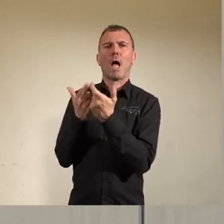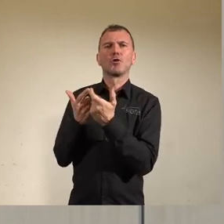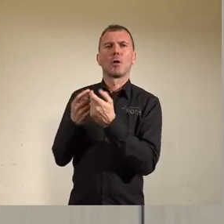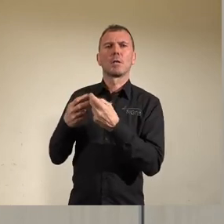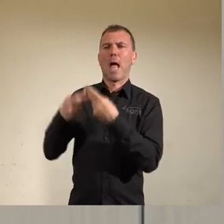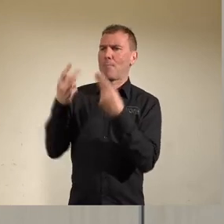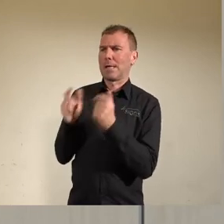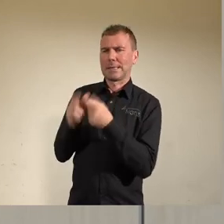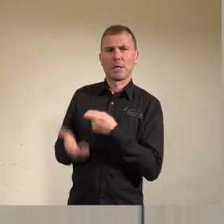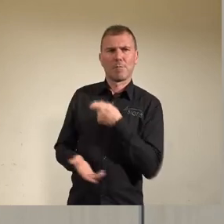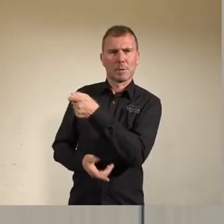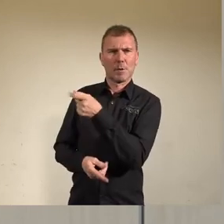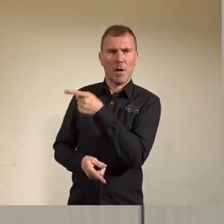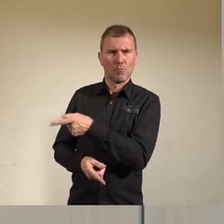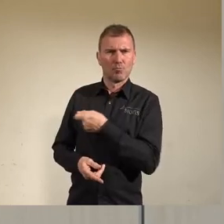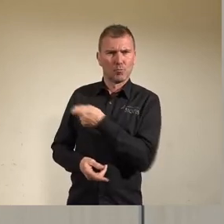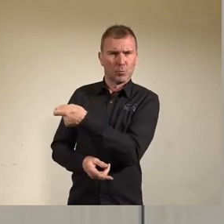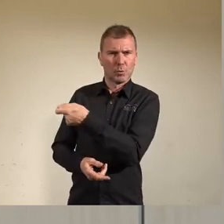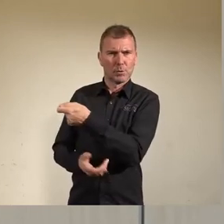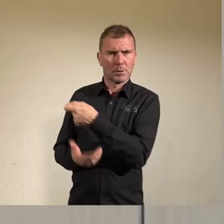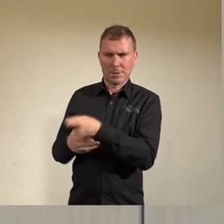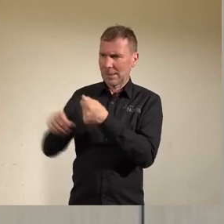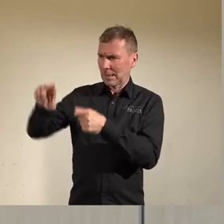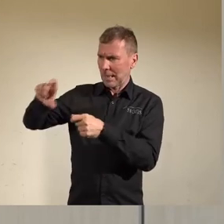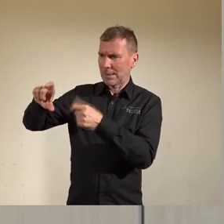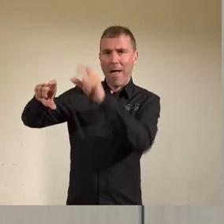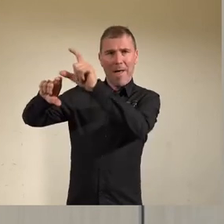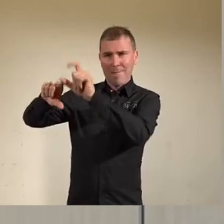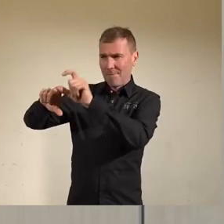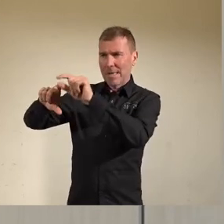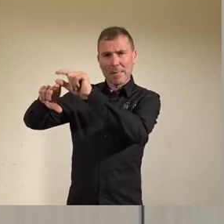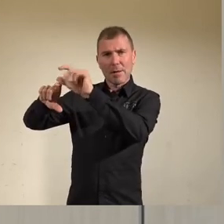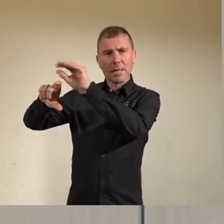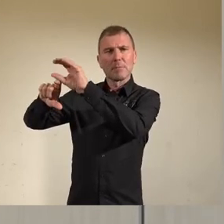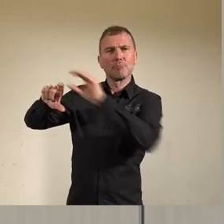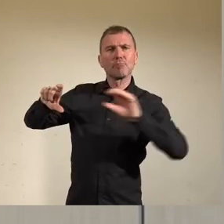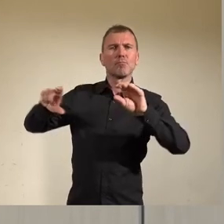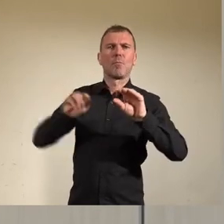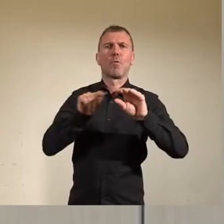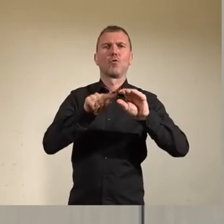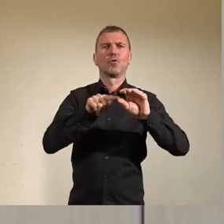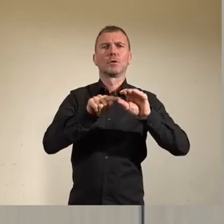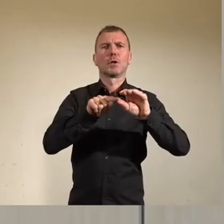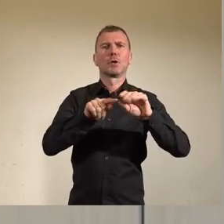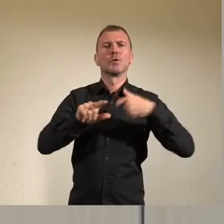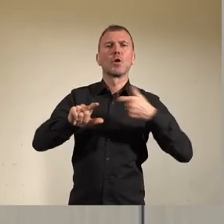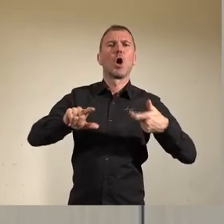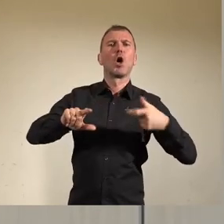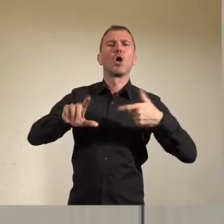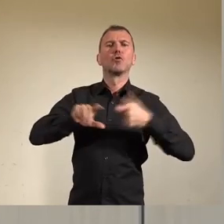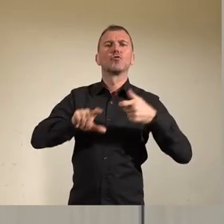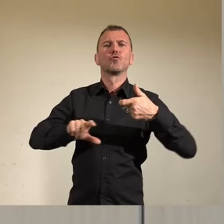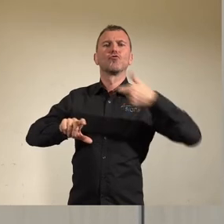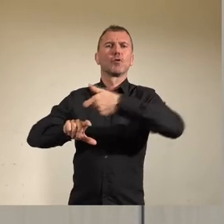Stadionprojektgesellschaft zahlen müssen. Insofern können wir dieses frei gewordene Geld dann auch nutzen, um hier einen Zuschuss zu zahlen, der dann die